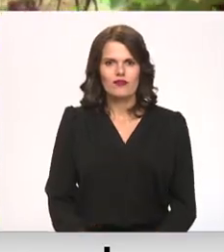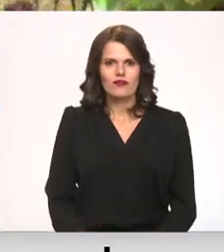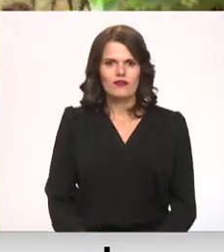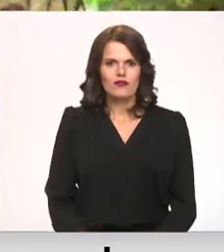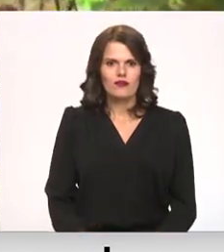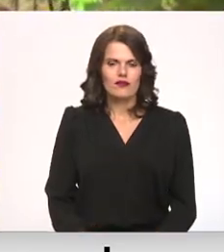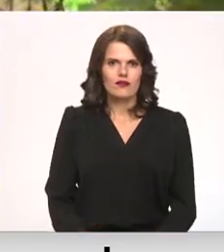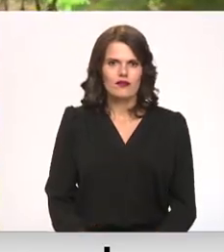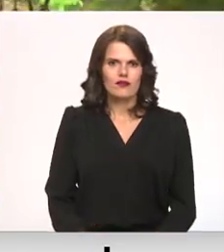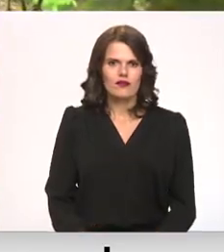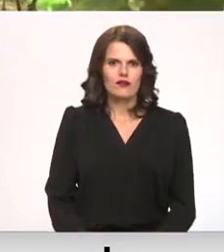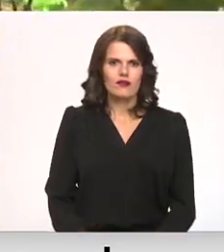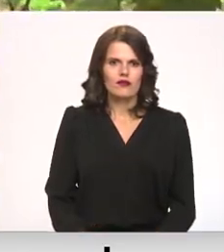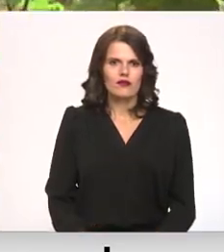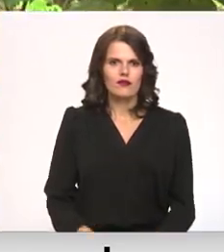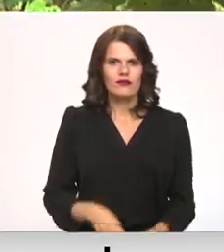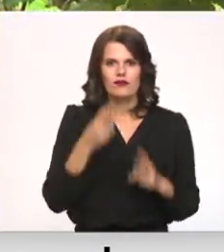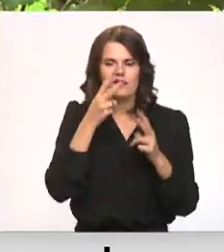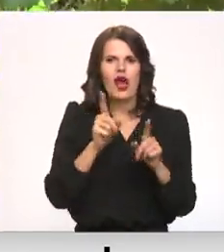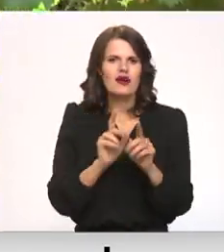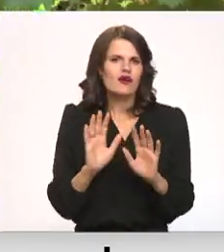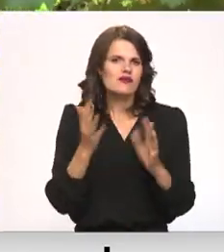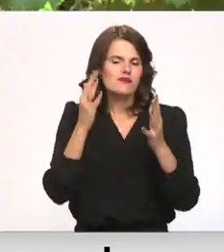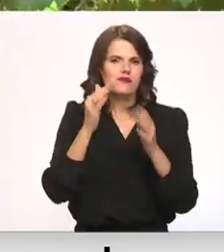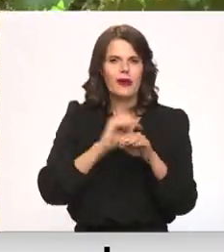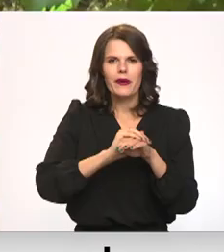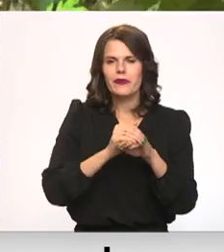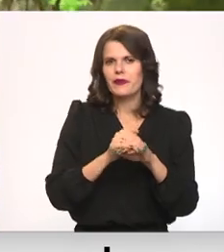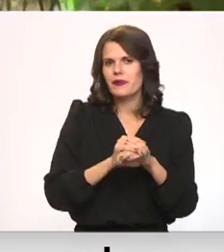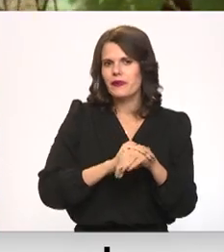Viņam apslaukt to sarmīti, viņa pilnīgi sāk spīdēt, redzi?